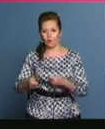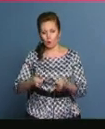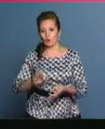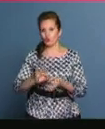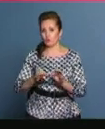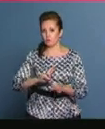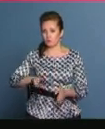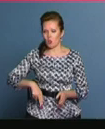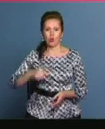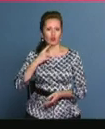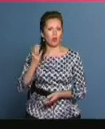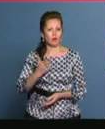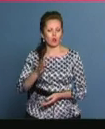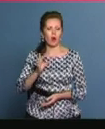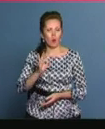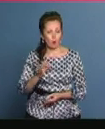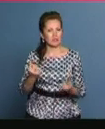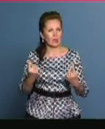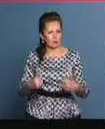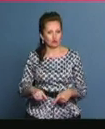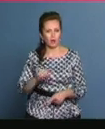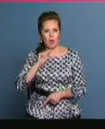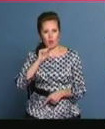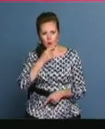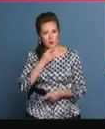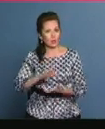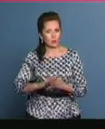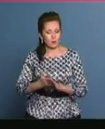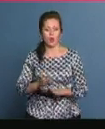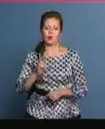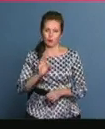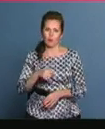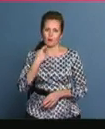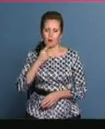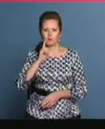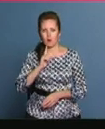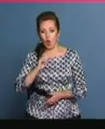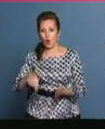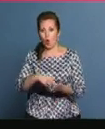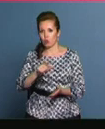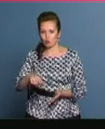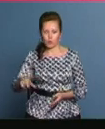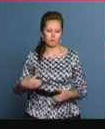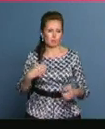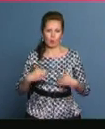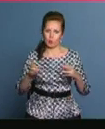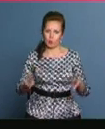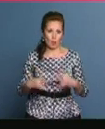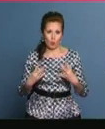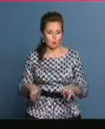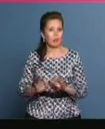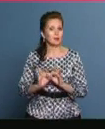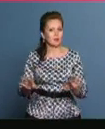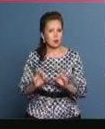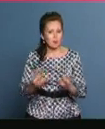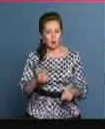о критичной экономической ситуации, но заверили, что пока горожанам нечем беспокоиться, и даже рассказали нашему корреспонденту